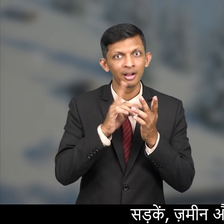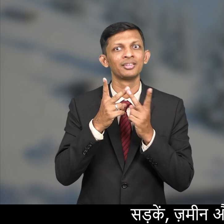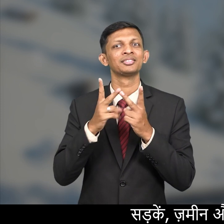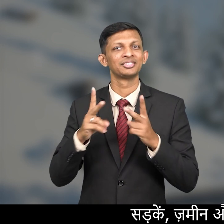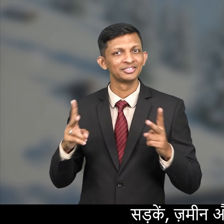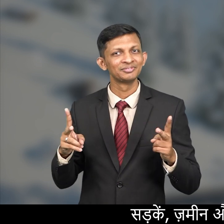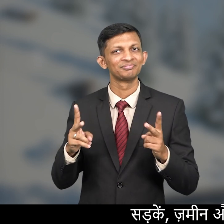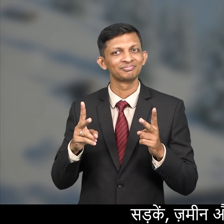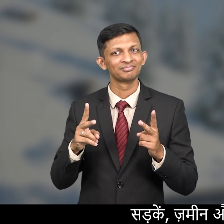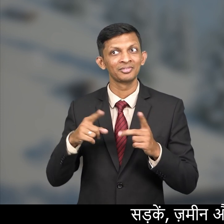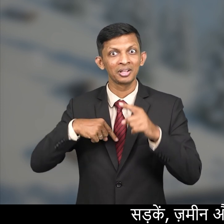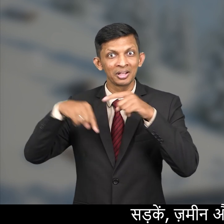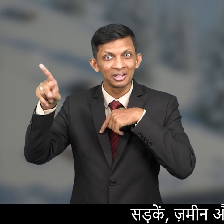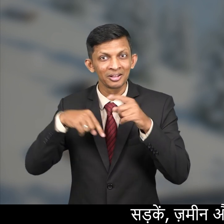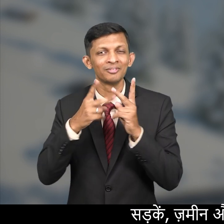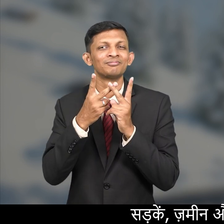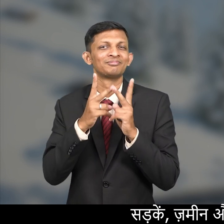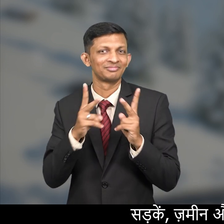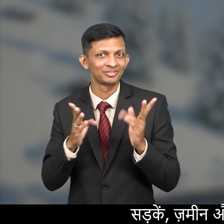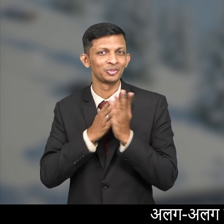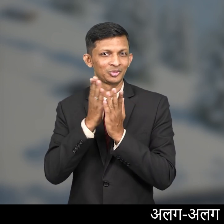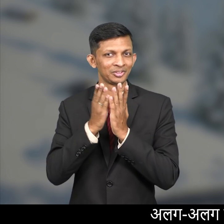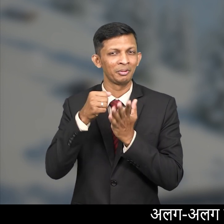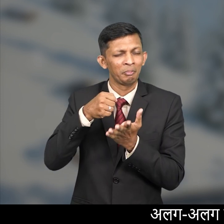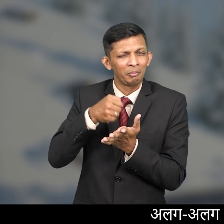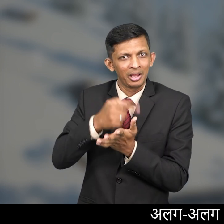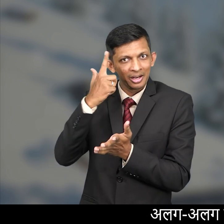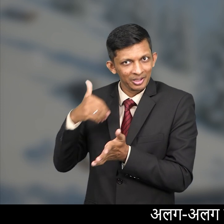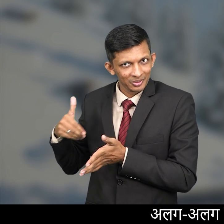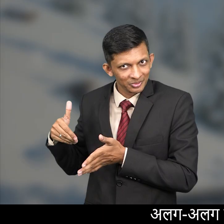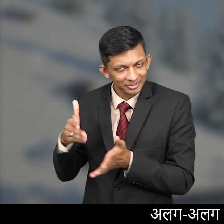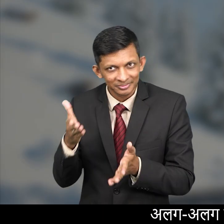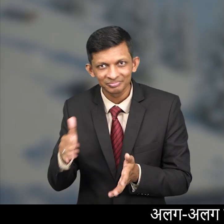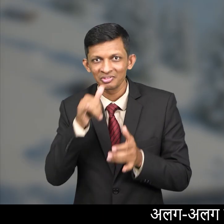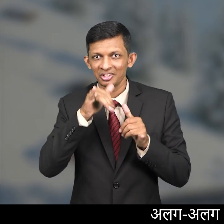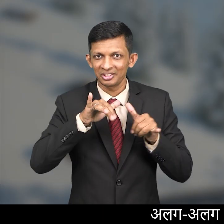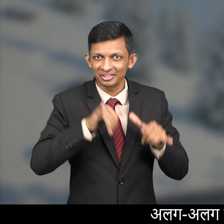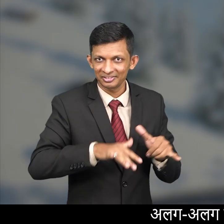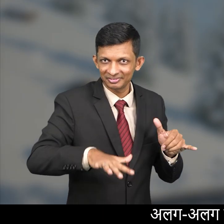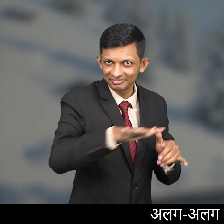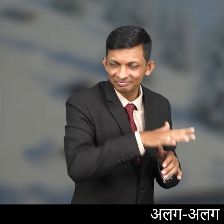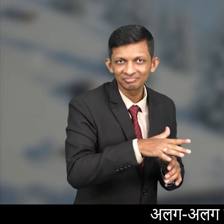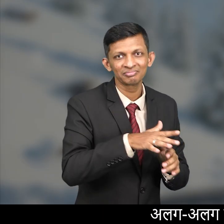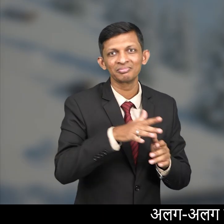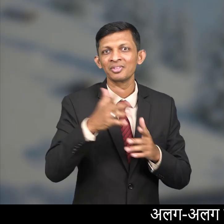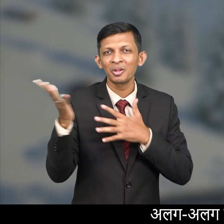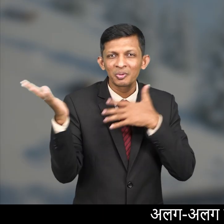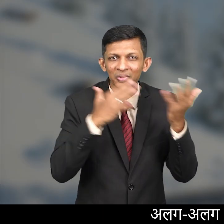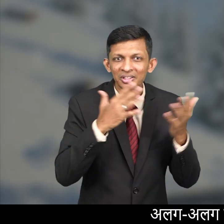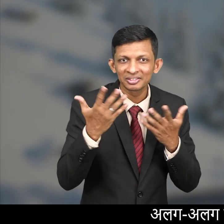सड़कें जमीन और मौसम के आधार पर अलग अलग जगह अलग अलग तरह के परिवहन का उपयोग करती है।